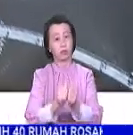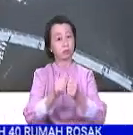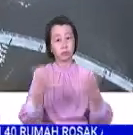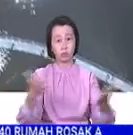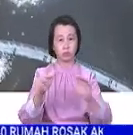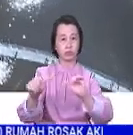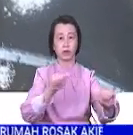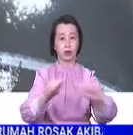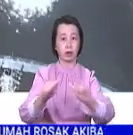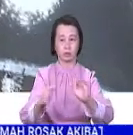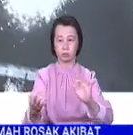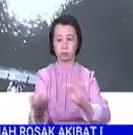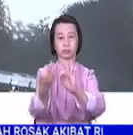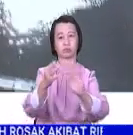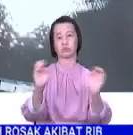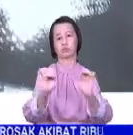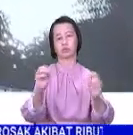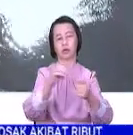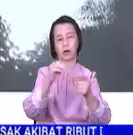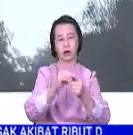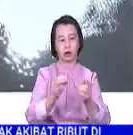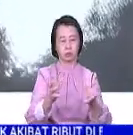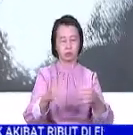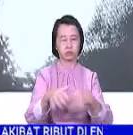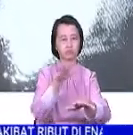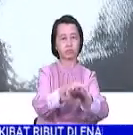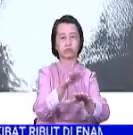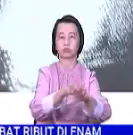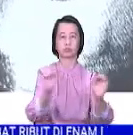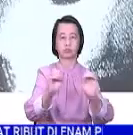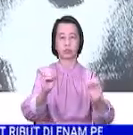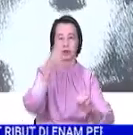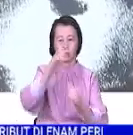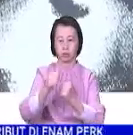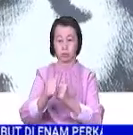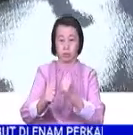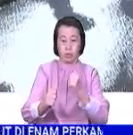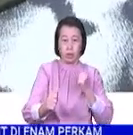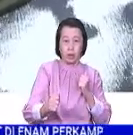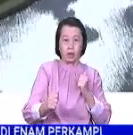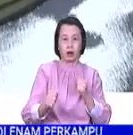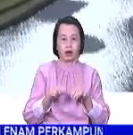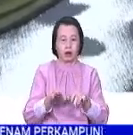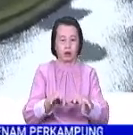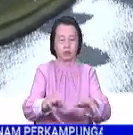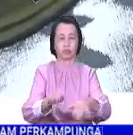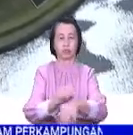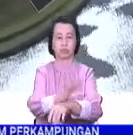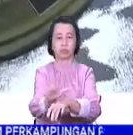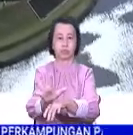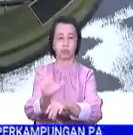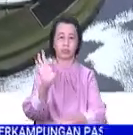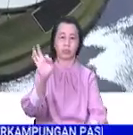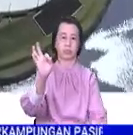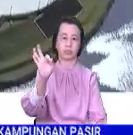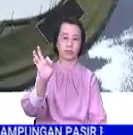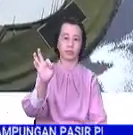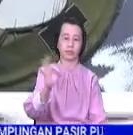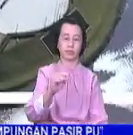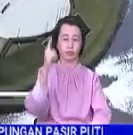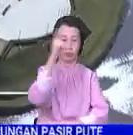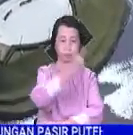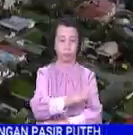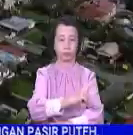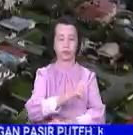tample tivity bersemuka atau berkumpulan ia bagi mengelak risiko penularan Chucky tankovic 19